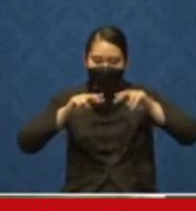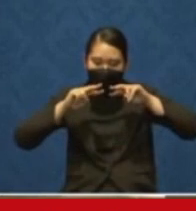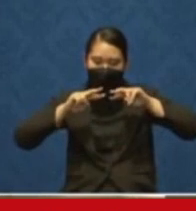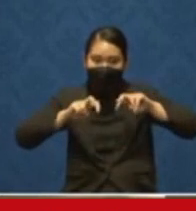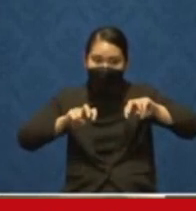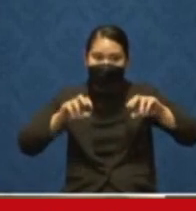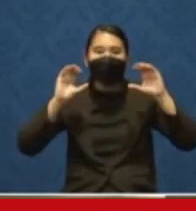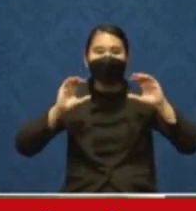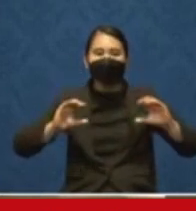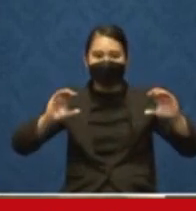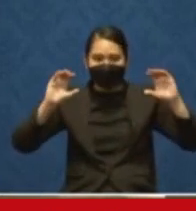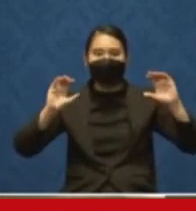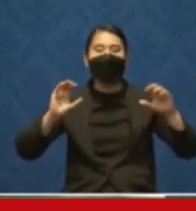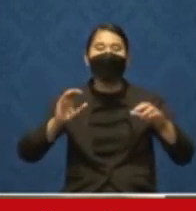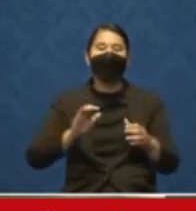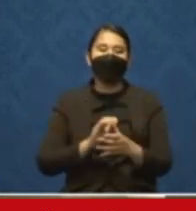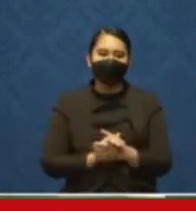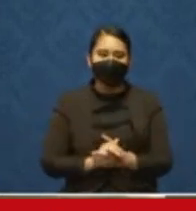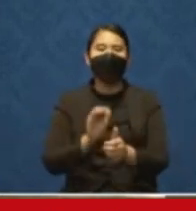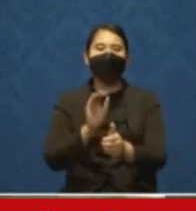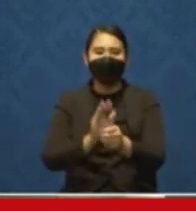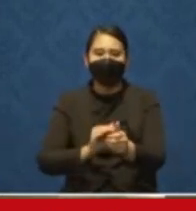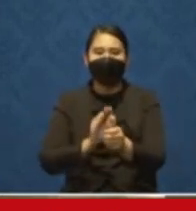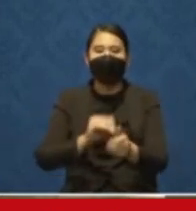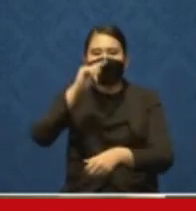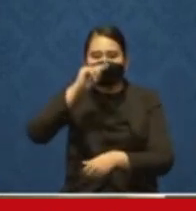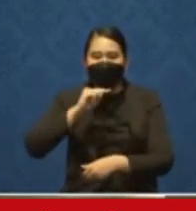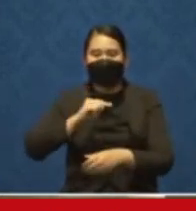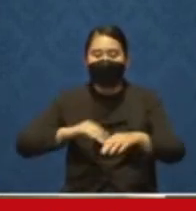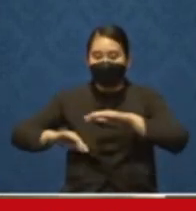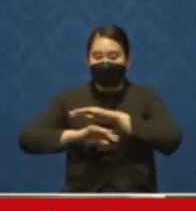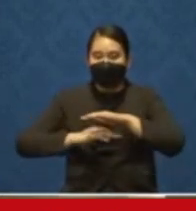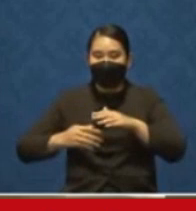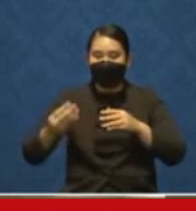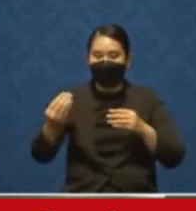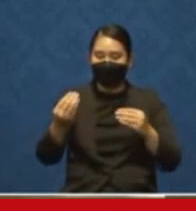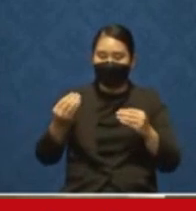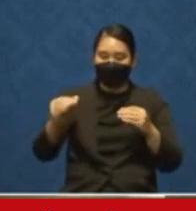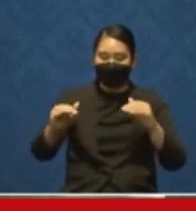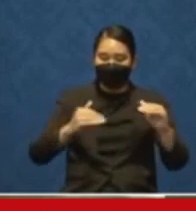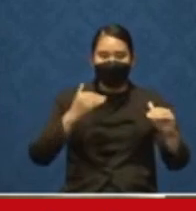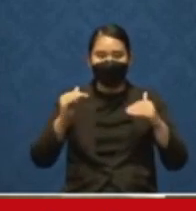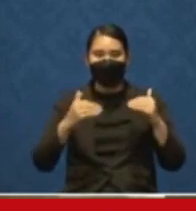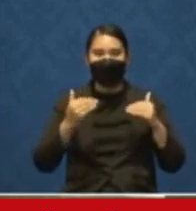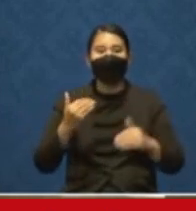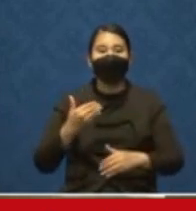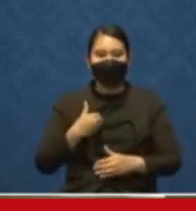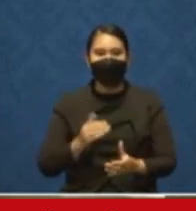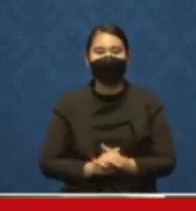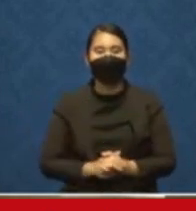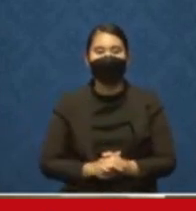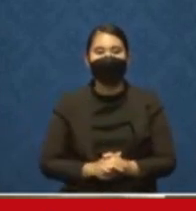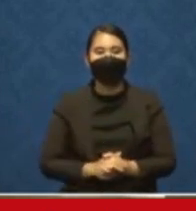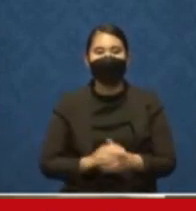ช่วงเกือบสุดท้ายชื่อคุณจิราพรก็ไปค้นได้เอกสารหน่วยงานหน่วยงานราชการเขาก็